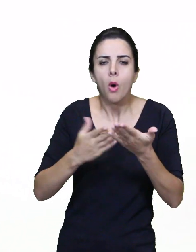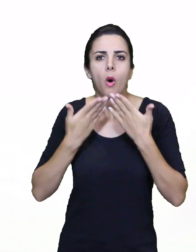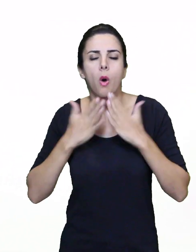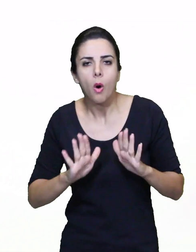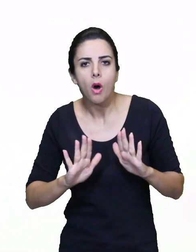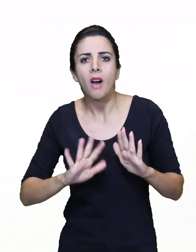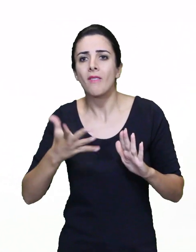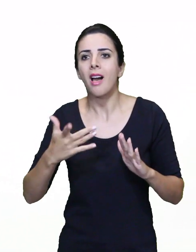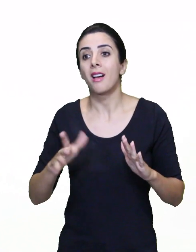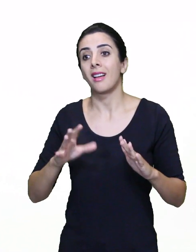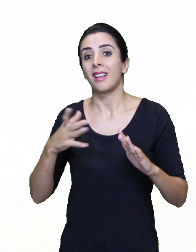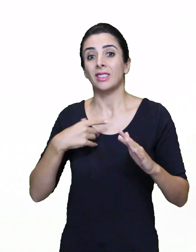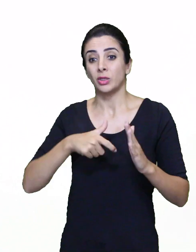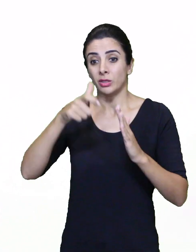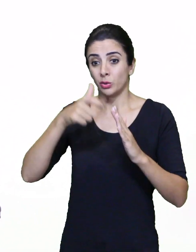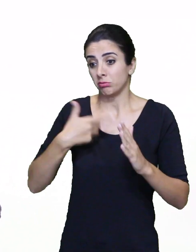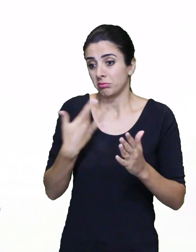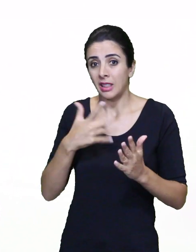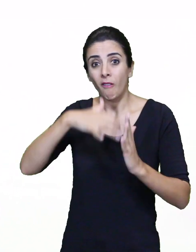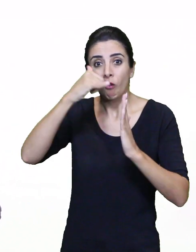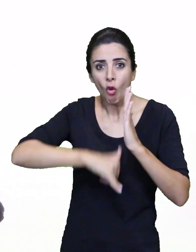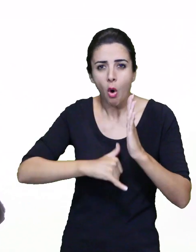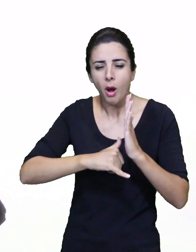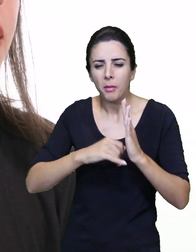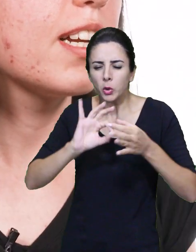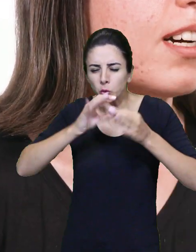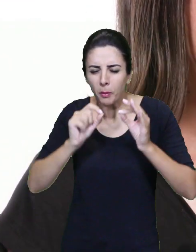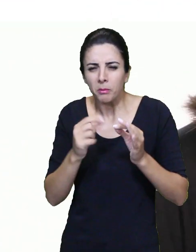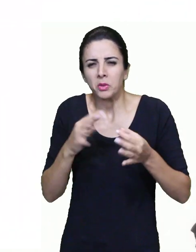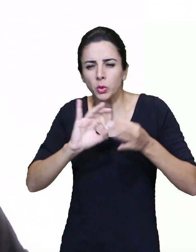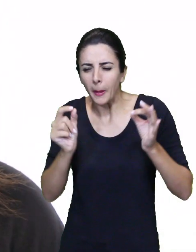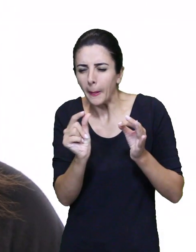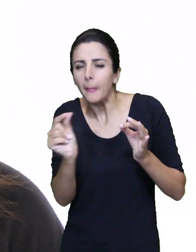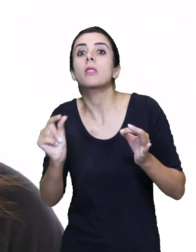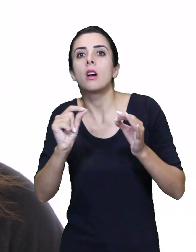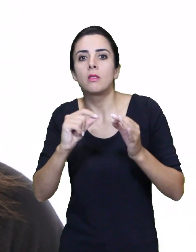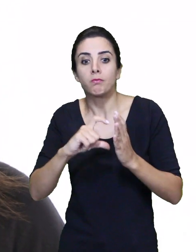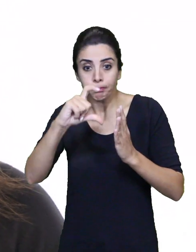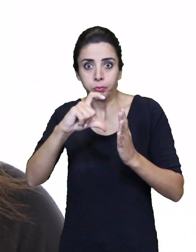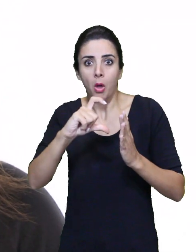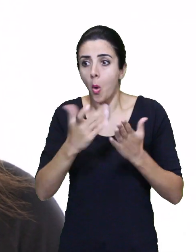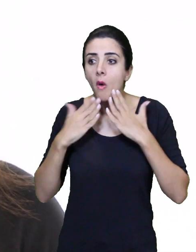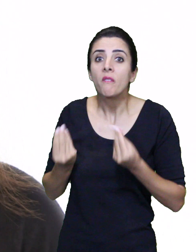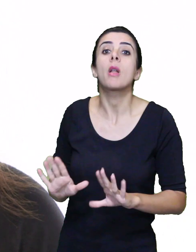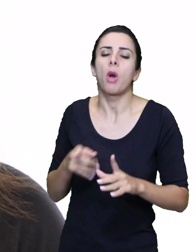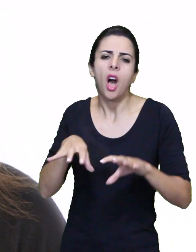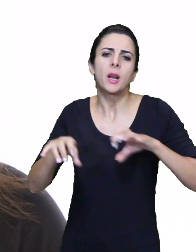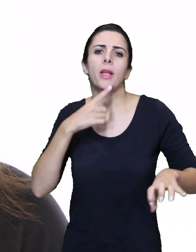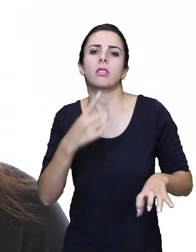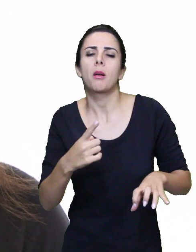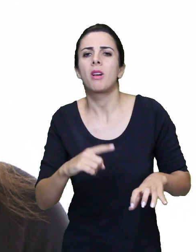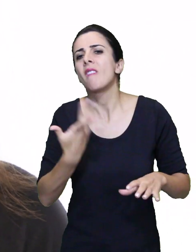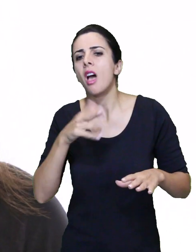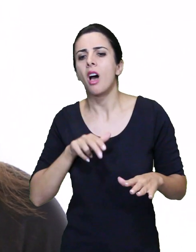kağıdına ihtiyaç duyması halinde bunu edinemiyor olması bir ayrımcılıktır mesela Rampa yapılması, kütüphanelerin eriştirebilir hale